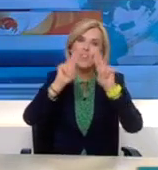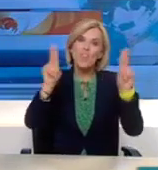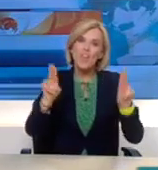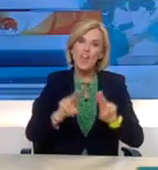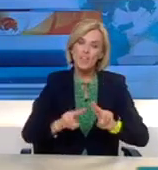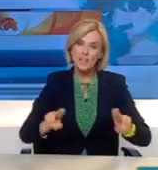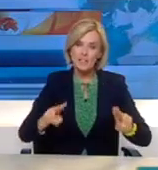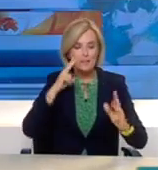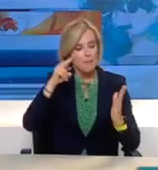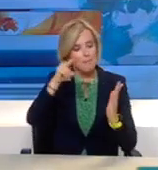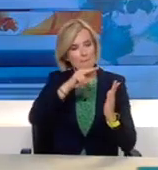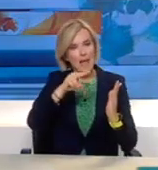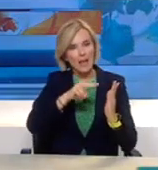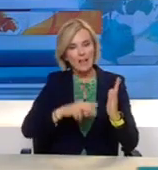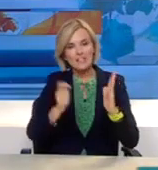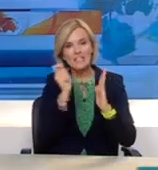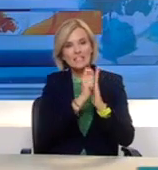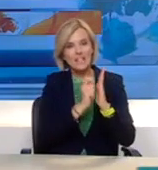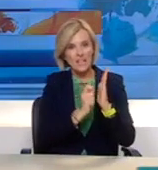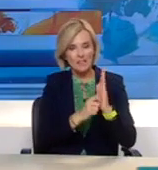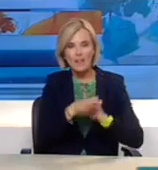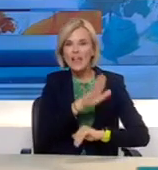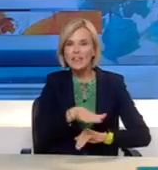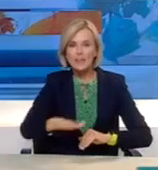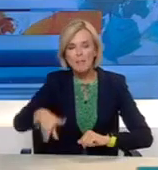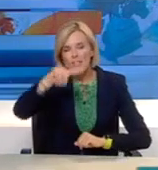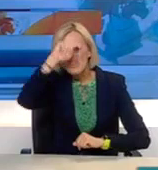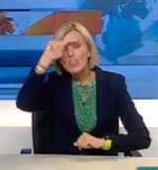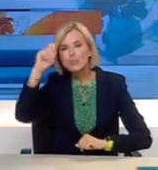ελάχιστο συνολικός αριθμός παιδιών που έχουν νοσήσει.